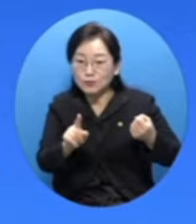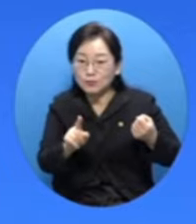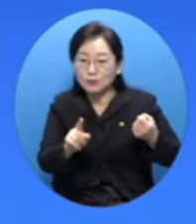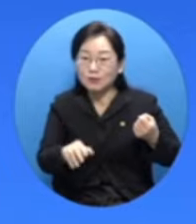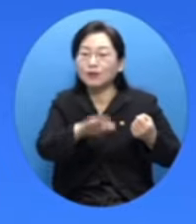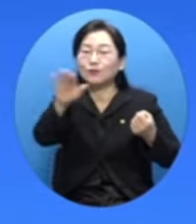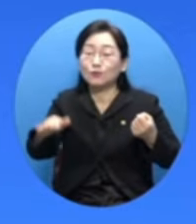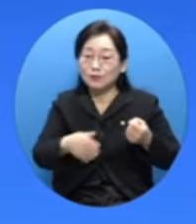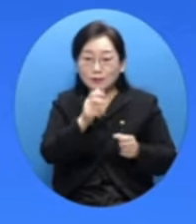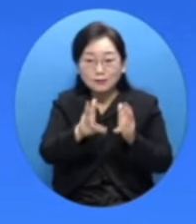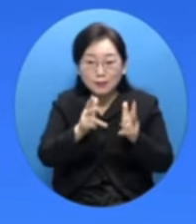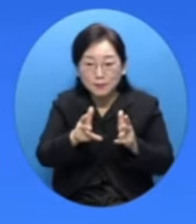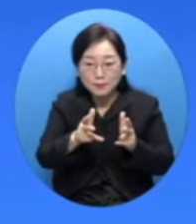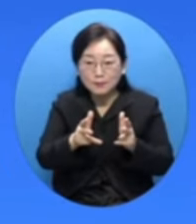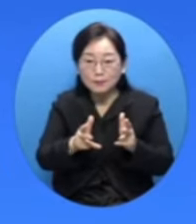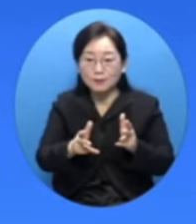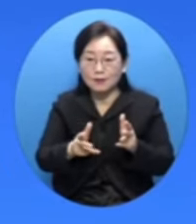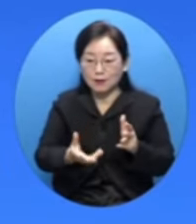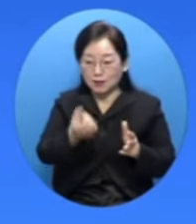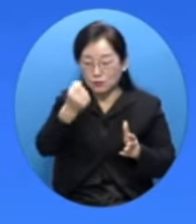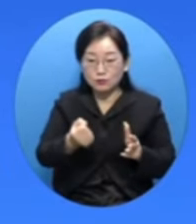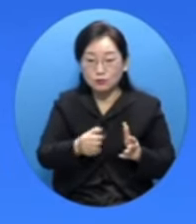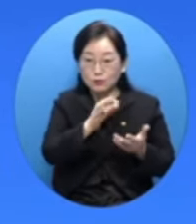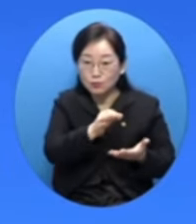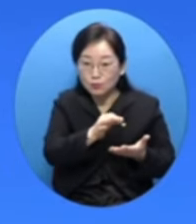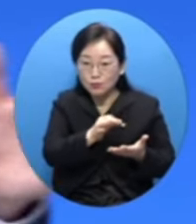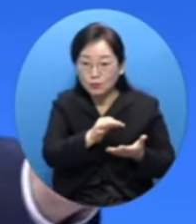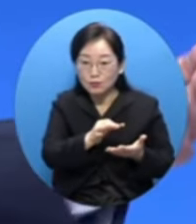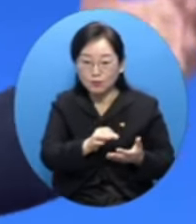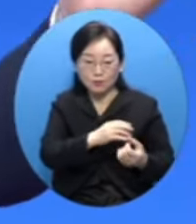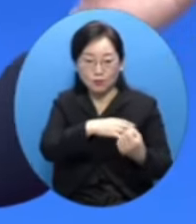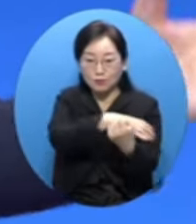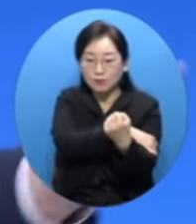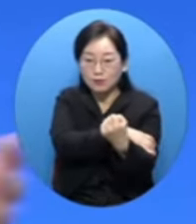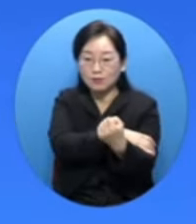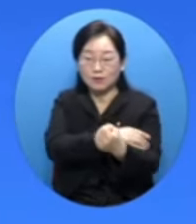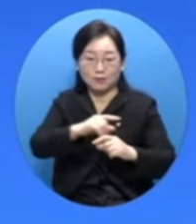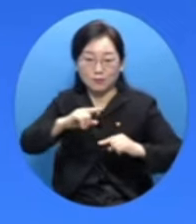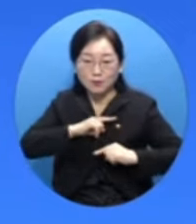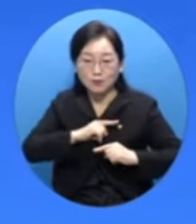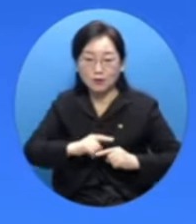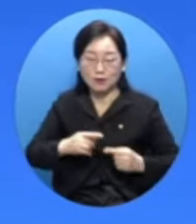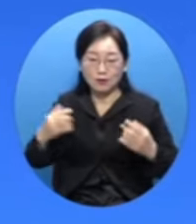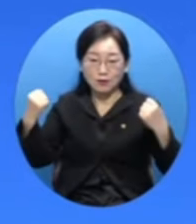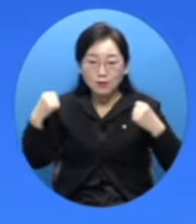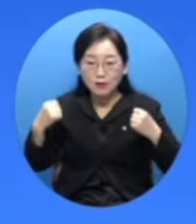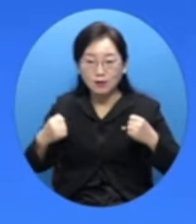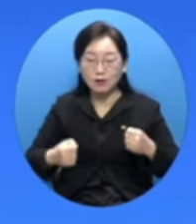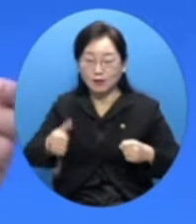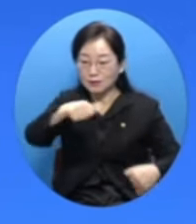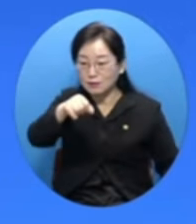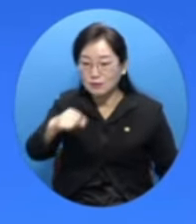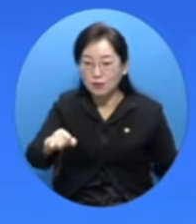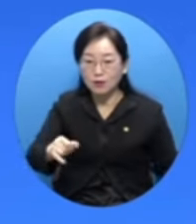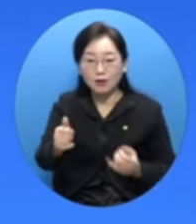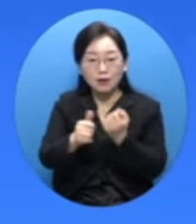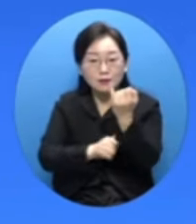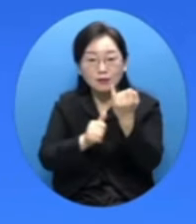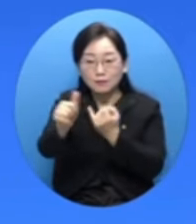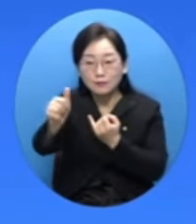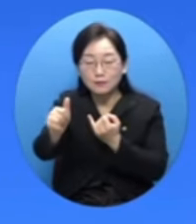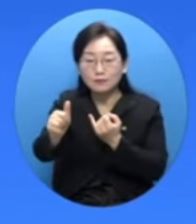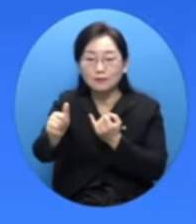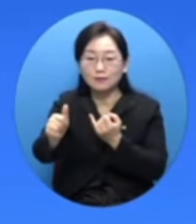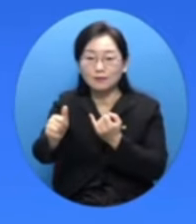우리의 사업, 우리의 가지고 있는 물질, 권력, 명예, 건강, 우리의 자녀, 아내,